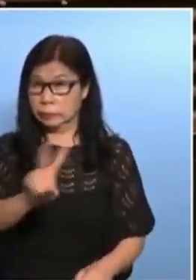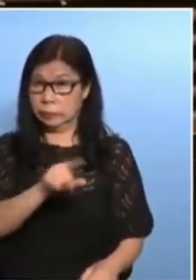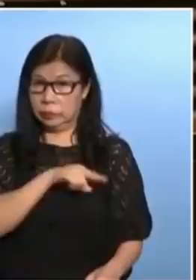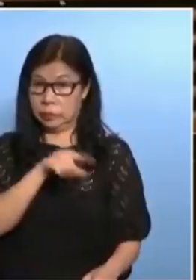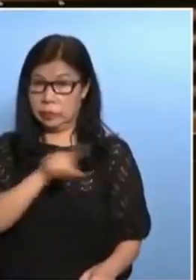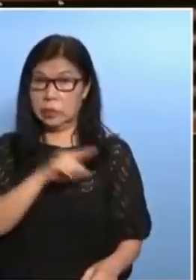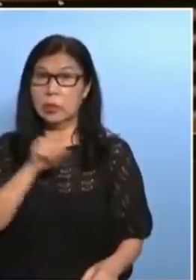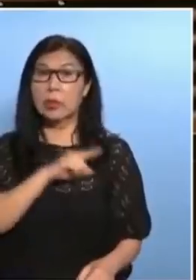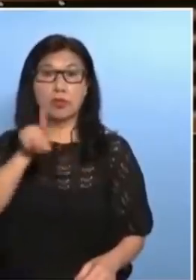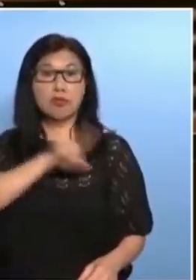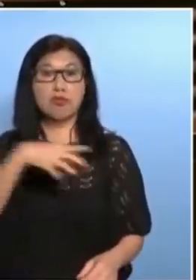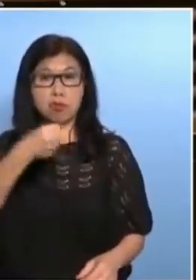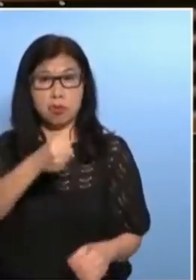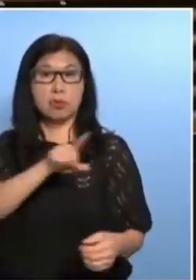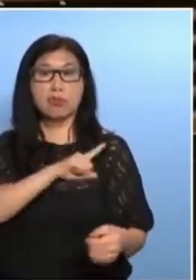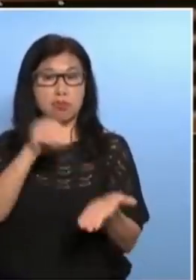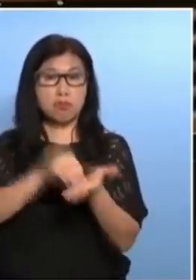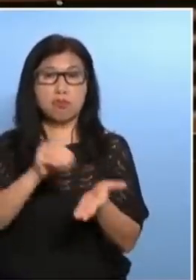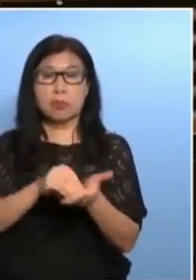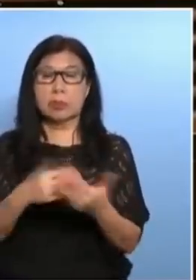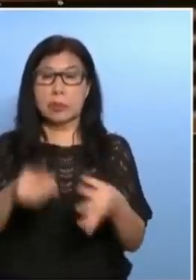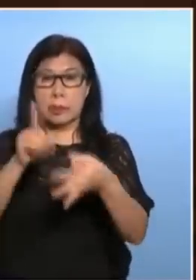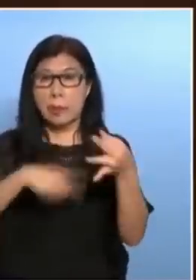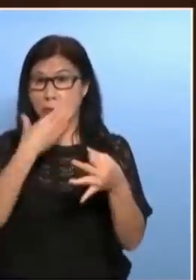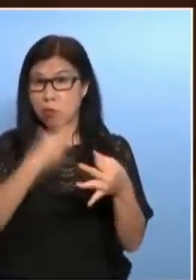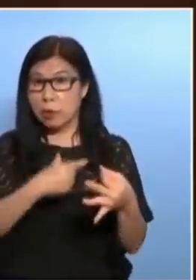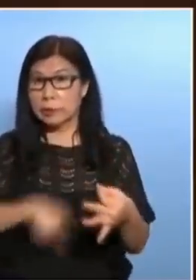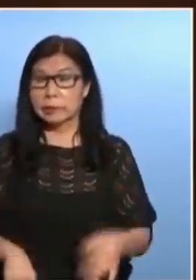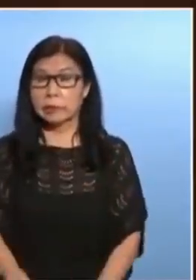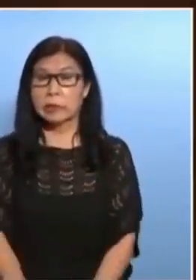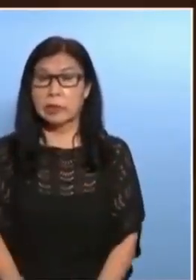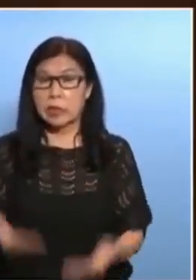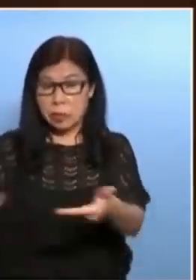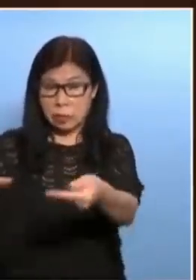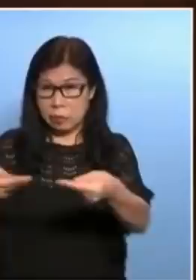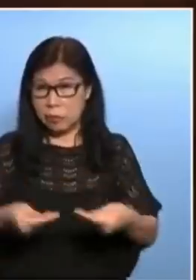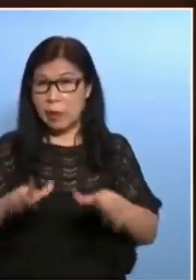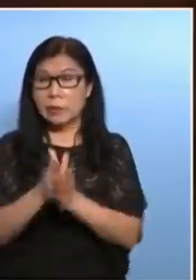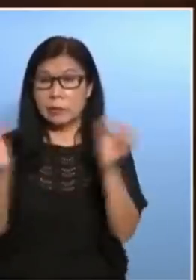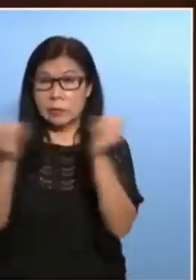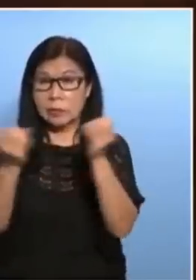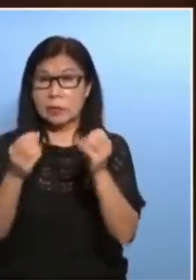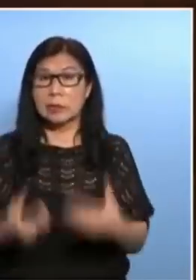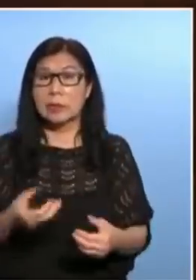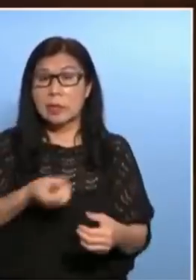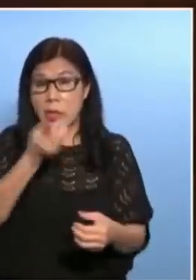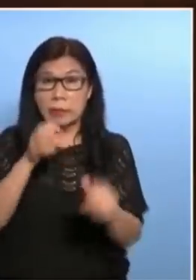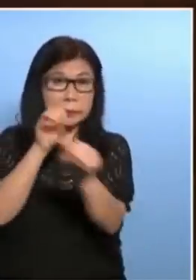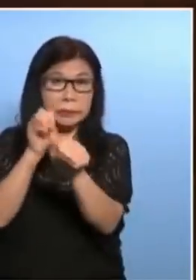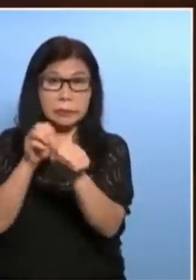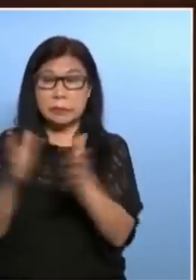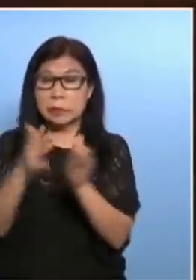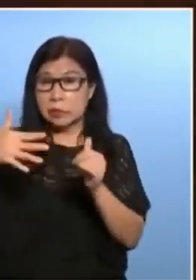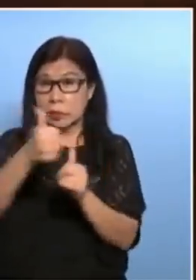你一個主觀的判斷。 楊岳橋議員，請你回來這個辯論。 主席， 我提醒你